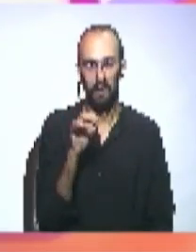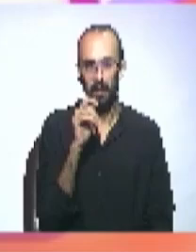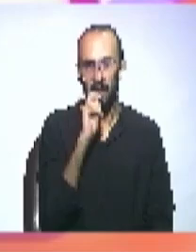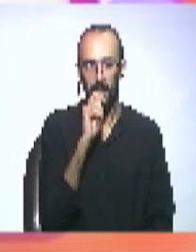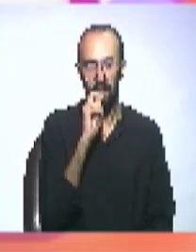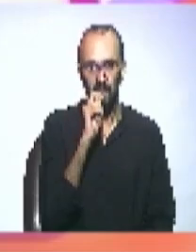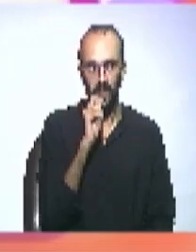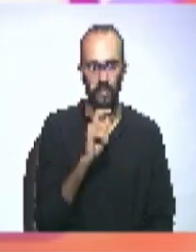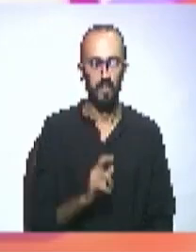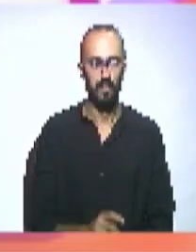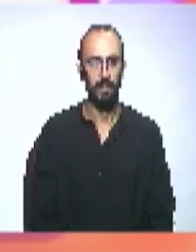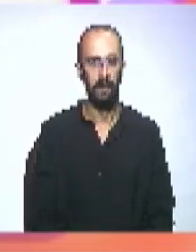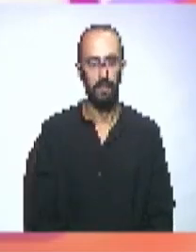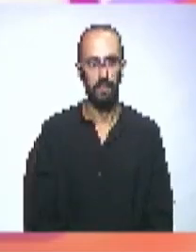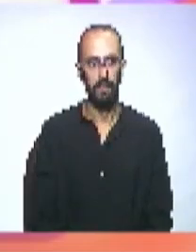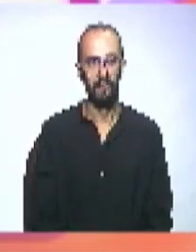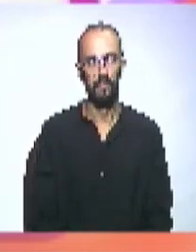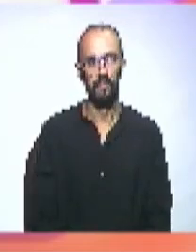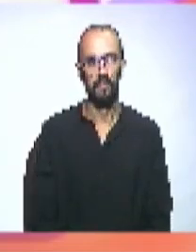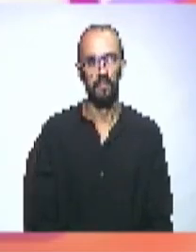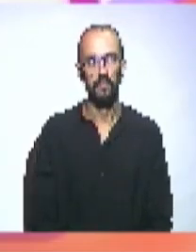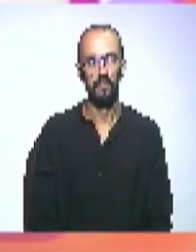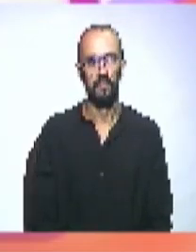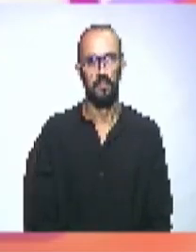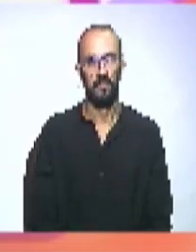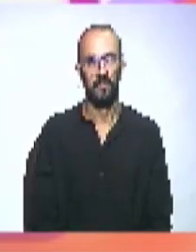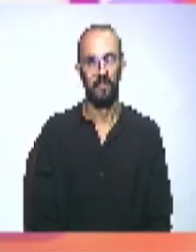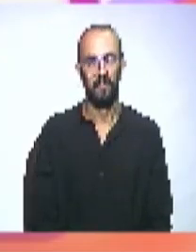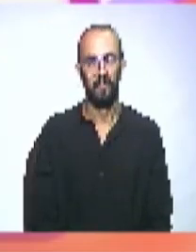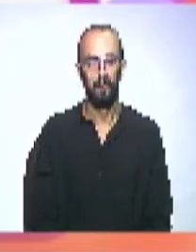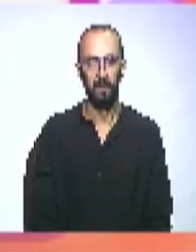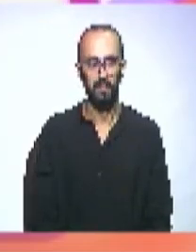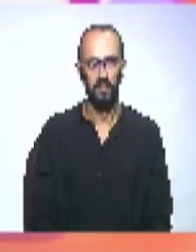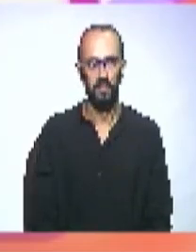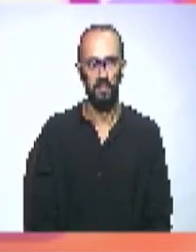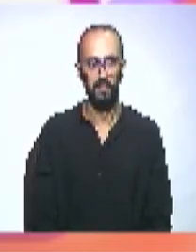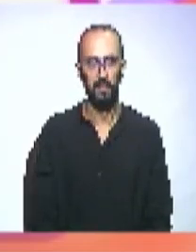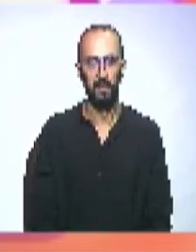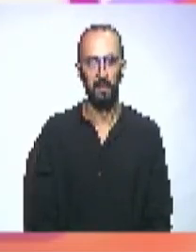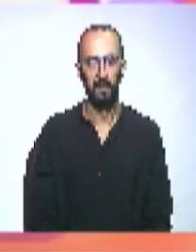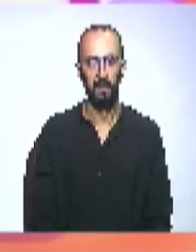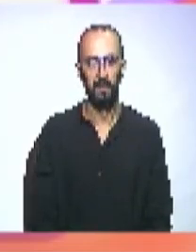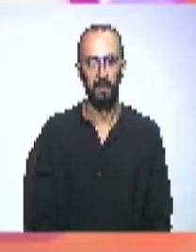مش بهارات فراخ، بهارات لحمه. ملح وفلفل وبهارات لحمه